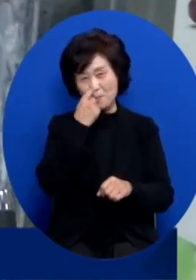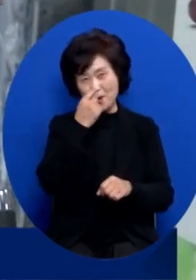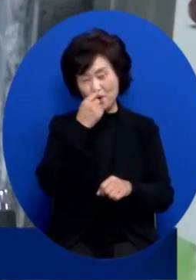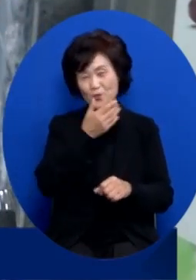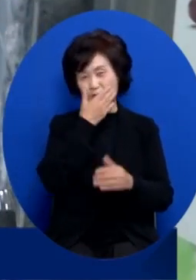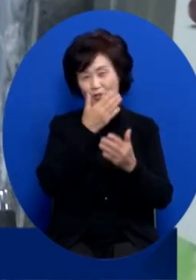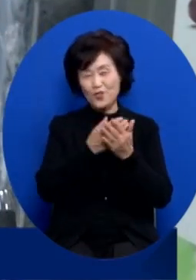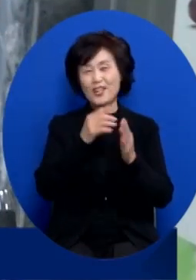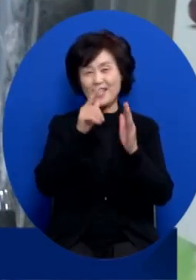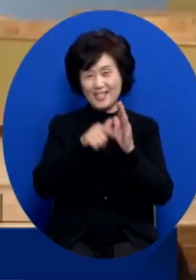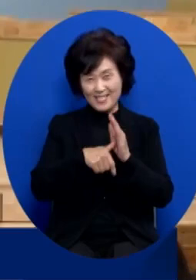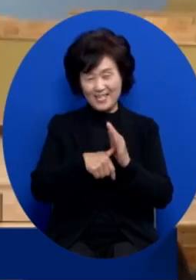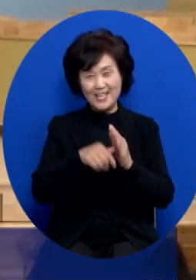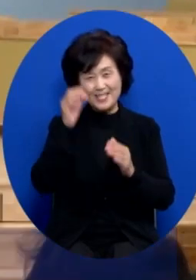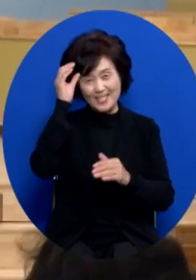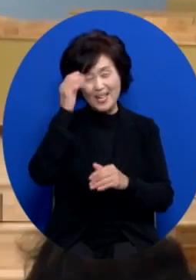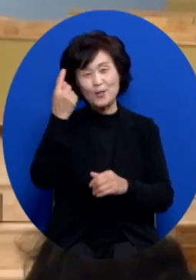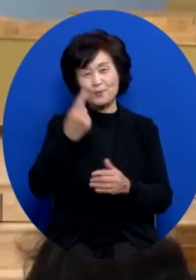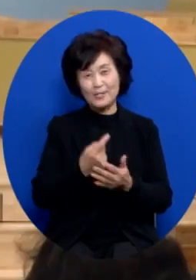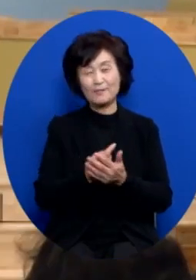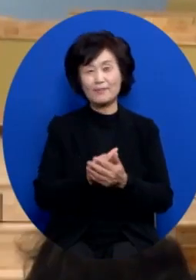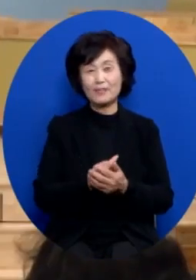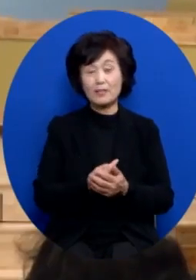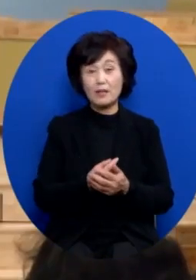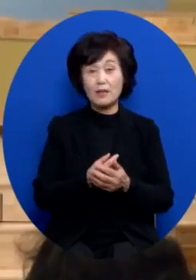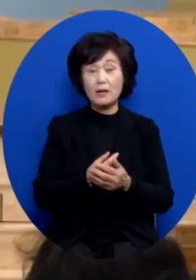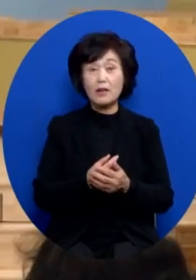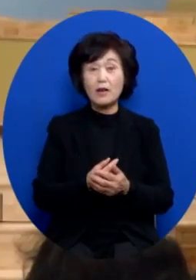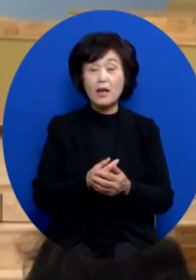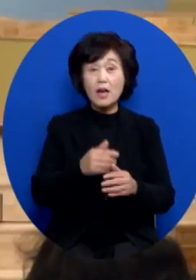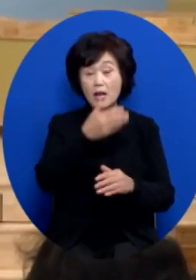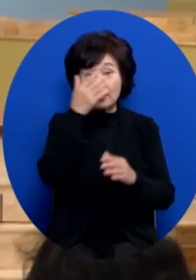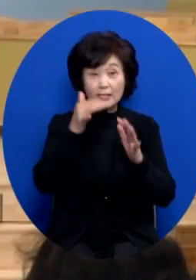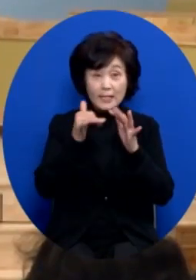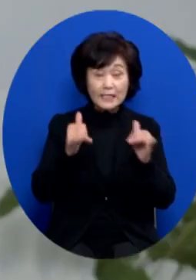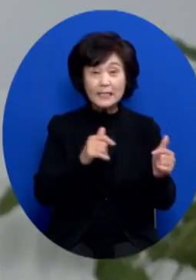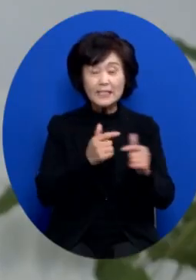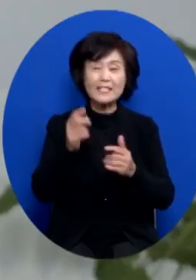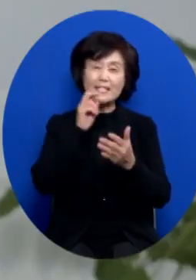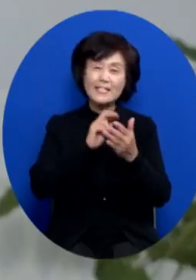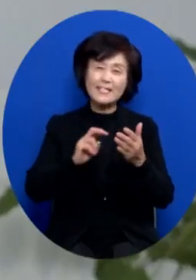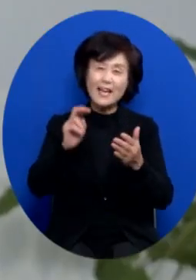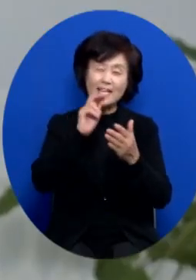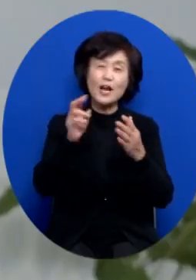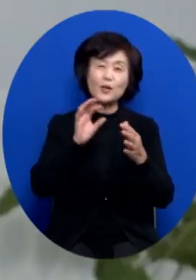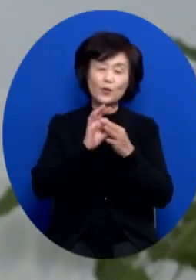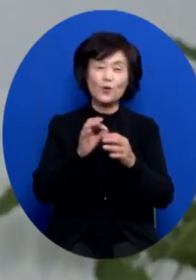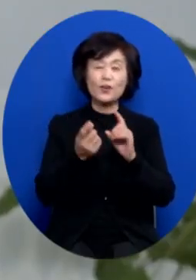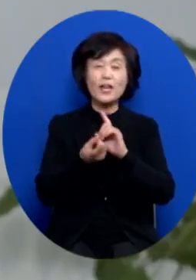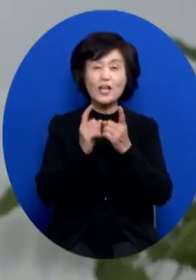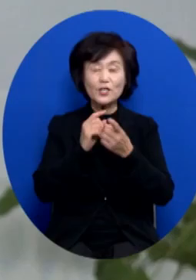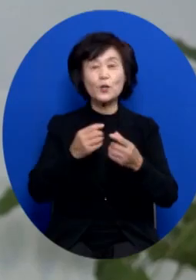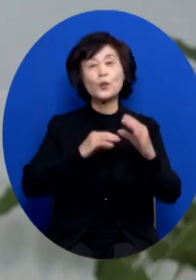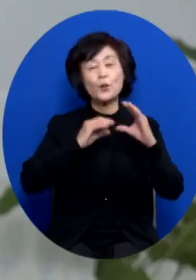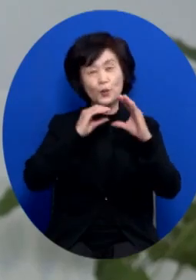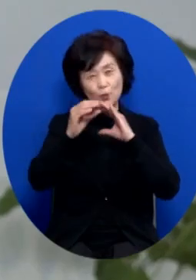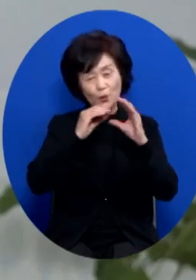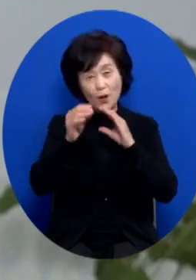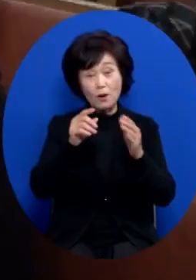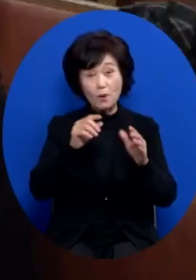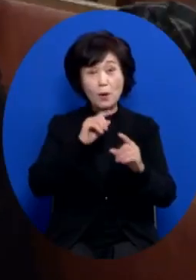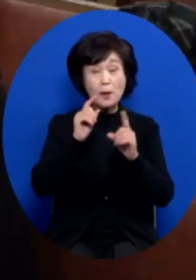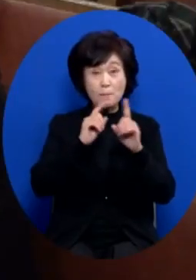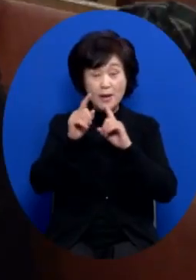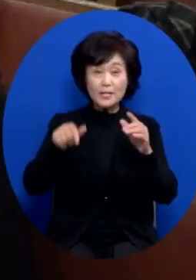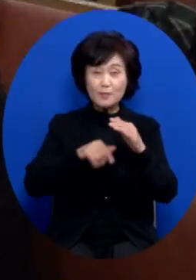기회가 되었으면 좋겠고. 같은 시대를 살아가는 청년들은 찬양으로 서로 소통하고 말씀 안에서 믿음으로